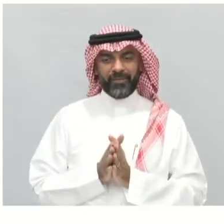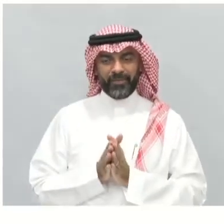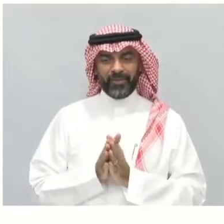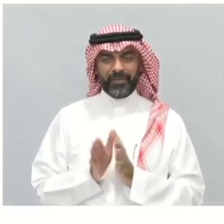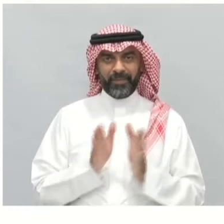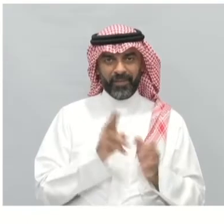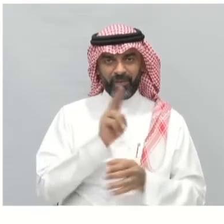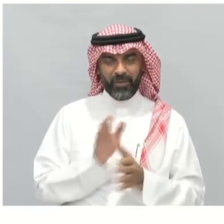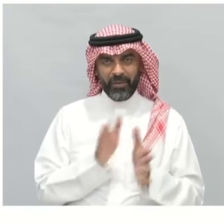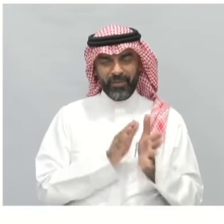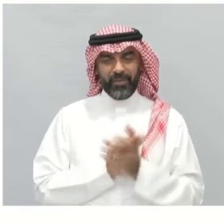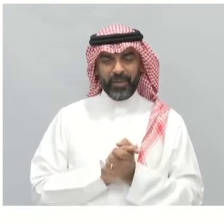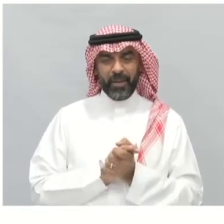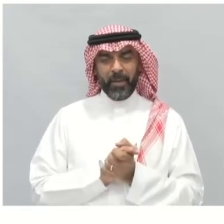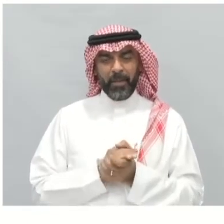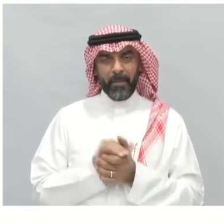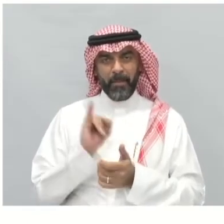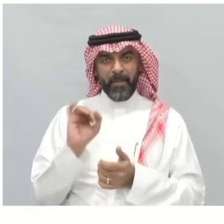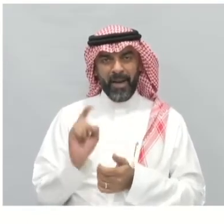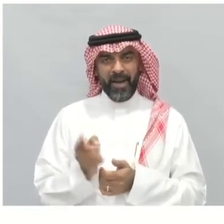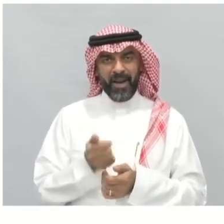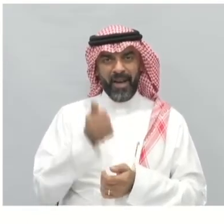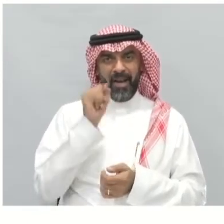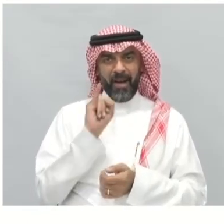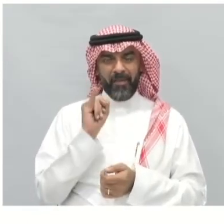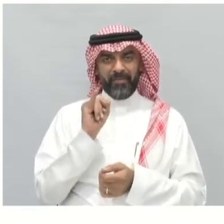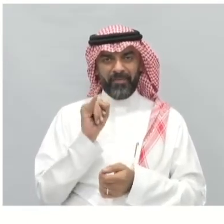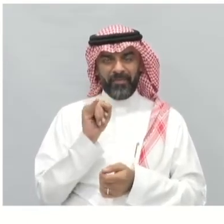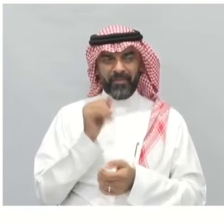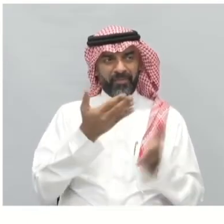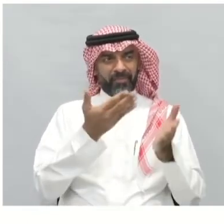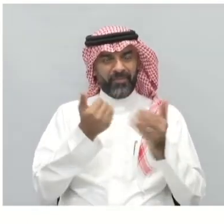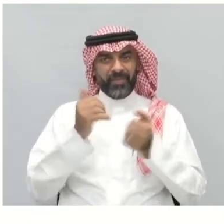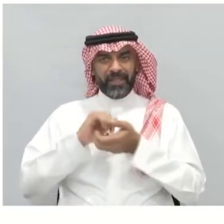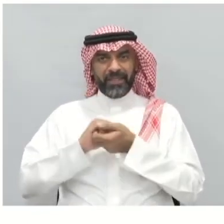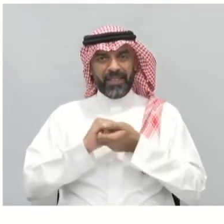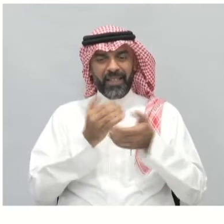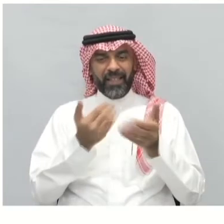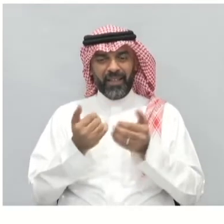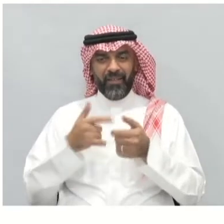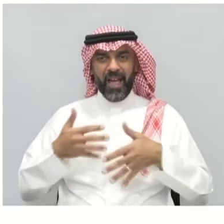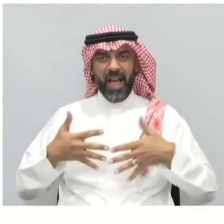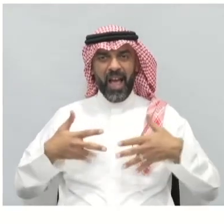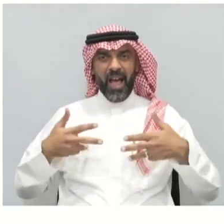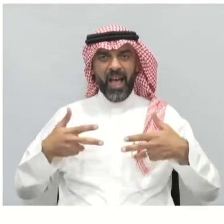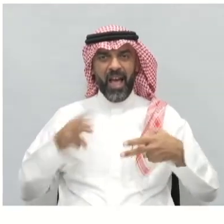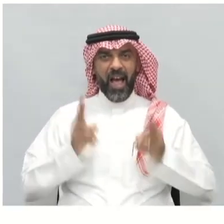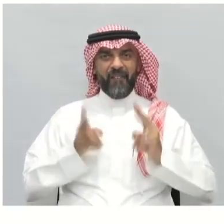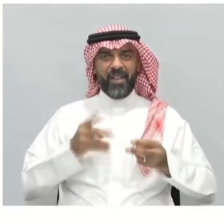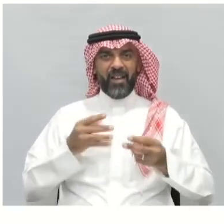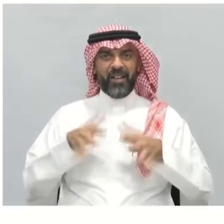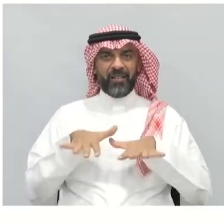اخر دعت مرام صديقاتها الى حفل تخرجها في حضرت 12 منهم في الوقت المحدد